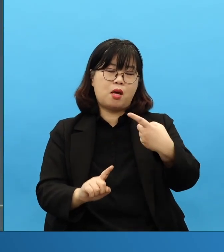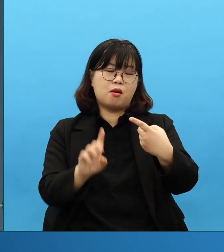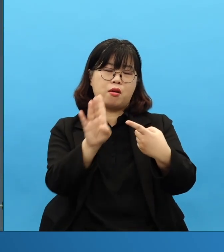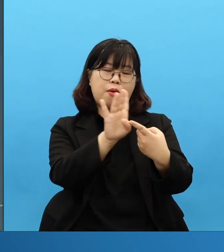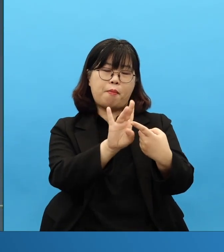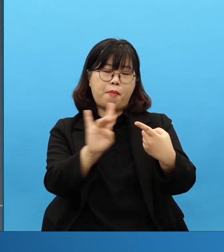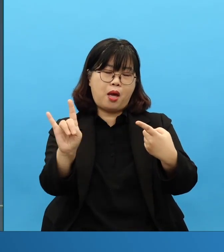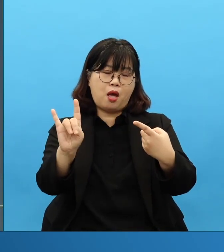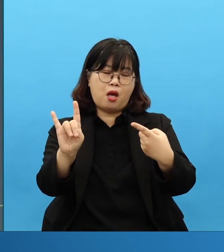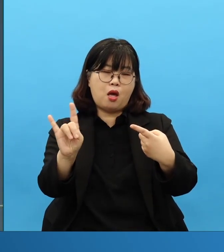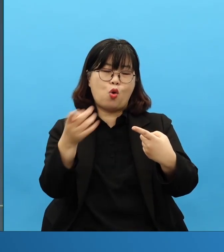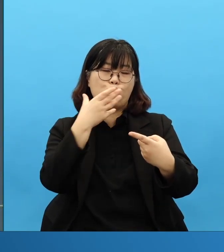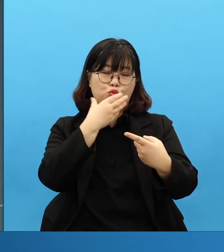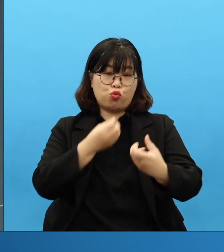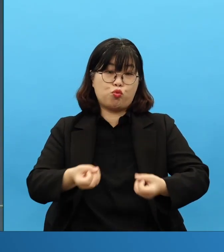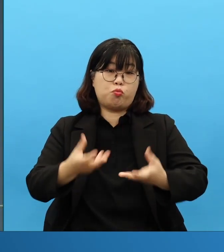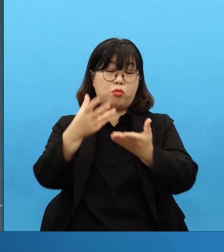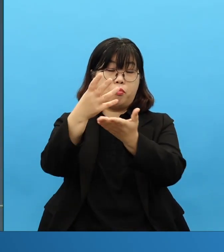祝福が与えられます。